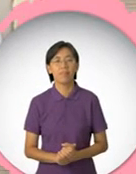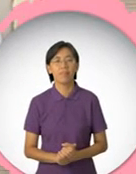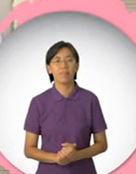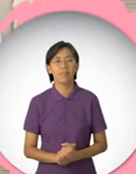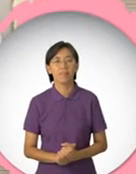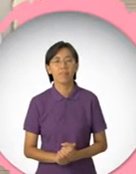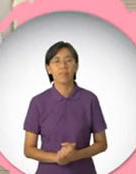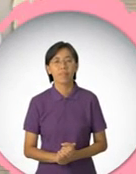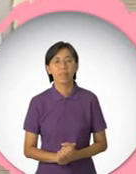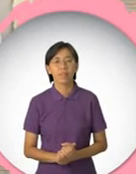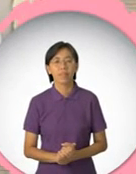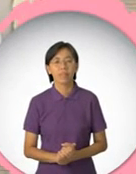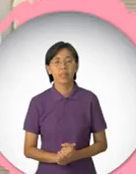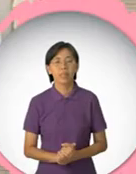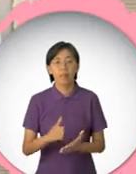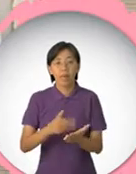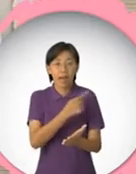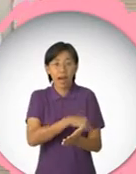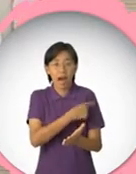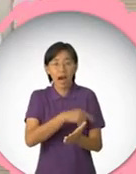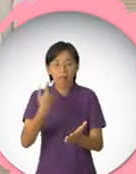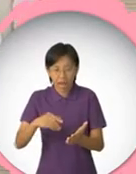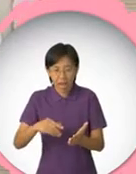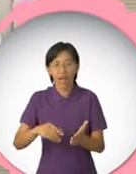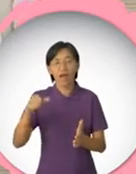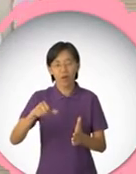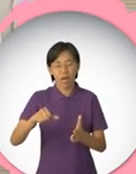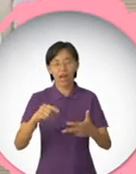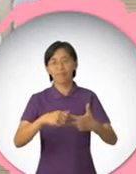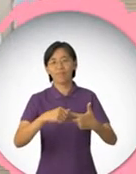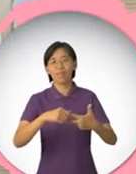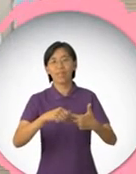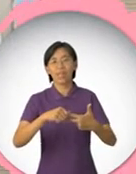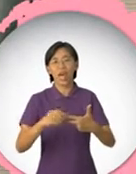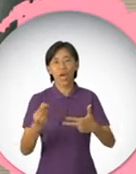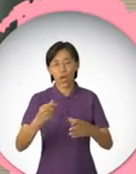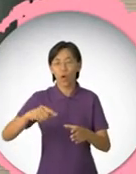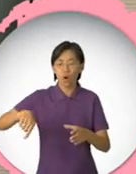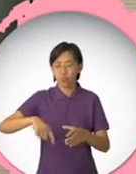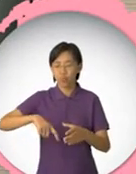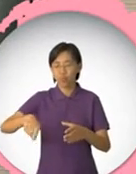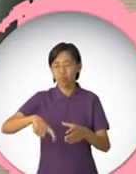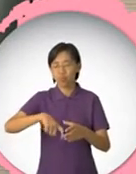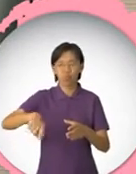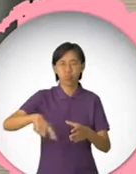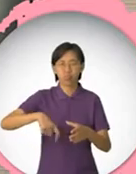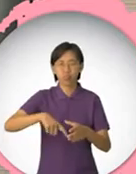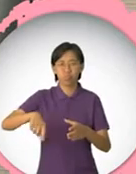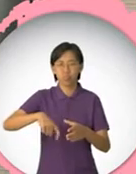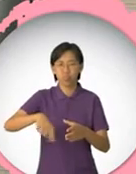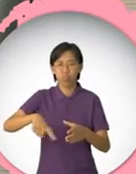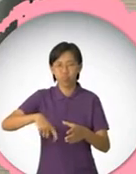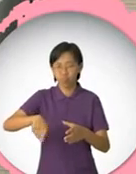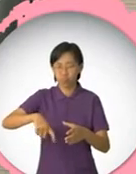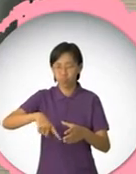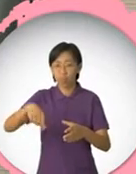นั้นก็เปิดพอเราใส่เนยขาวเรียบร้อยเราก็เปิดความเร็วกลางนะคะตีต่อค่ะเราจะนวดจนกระทั่งส่วนผสมมันเข้